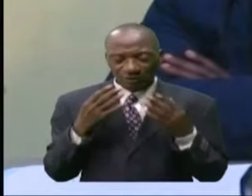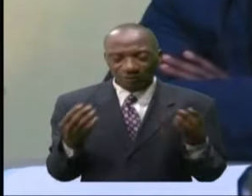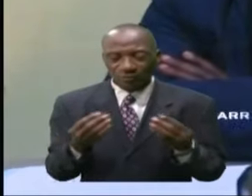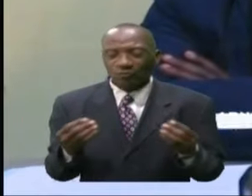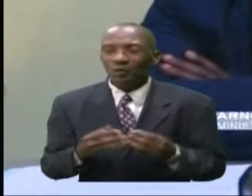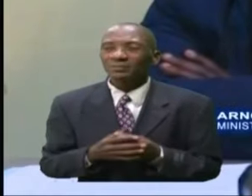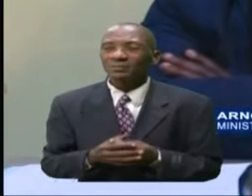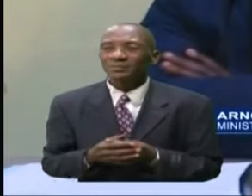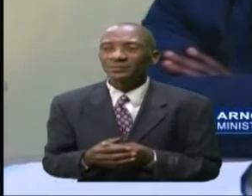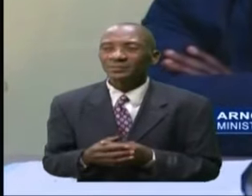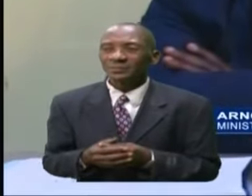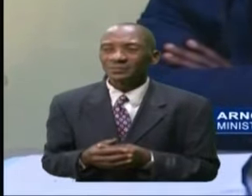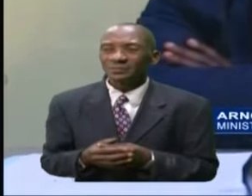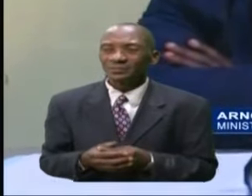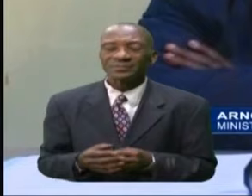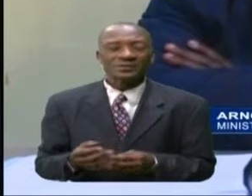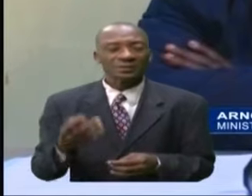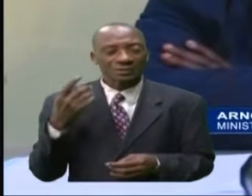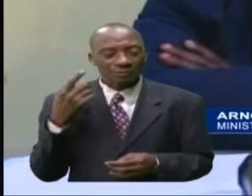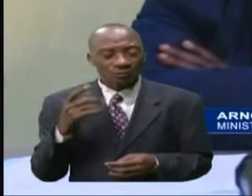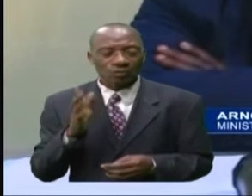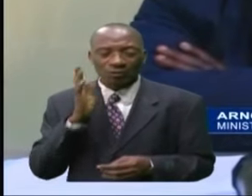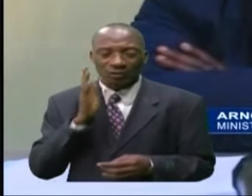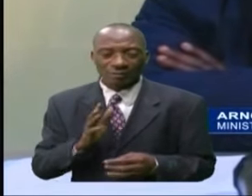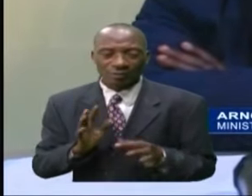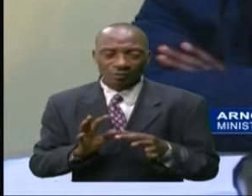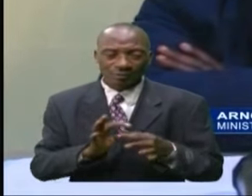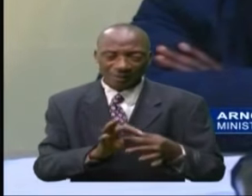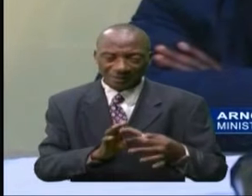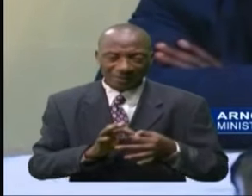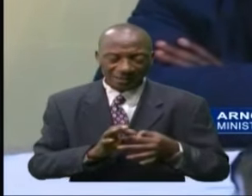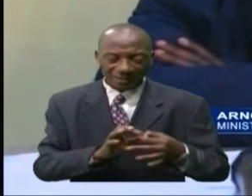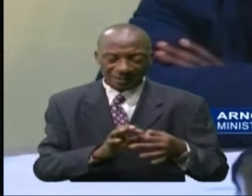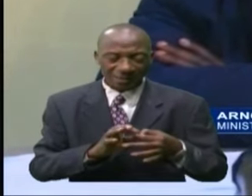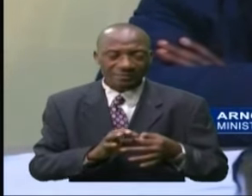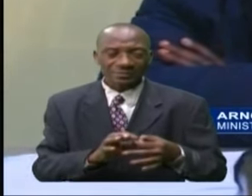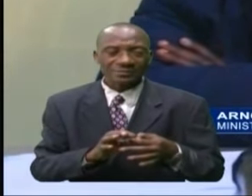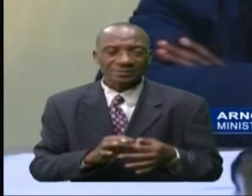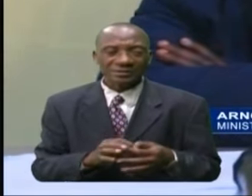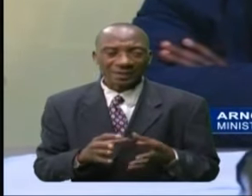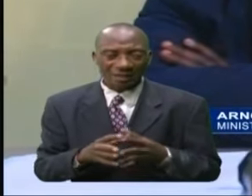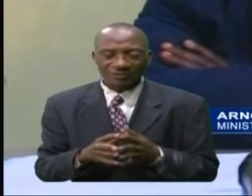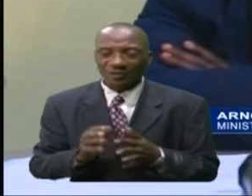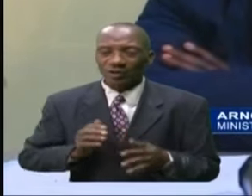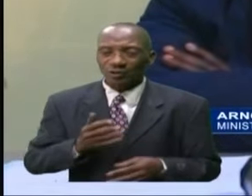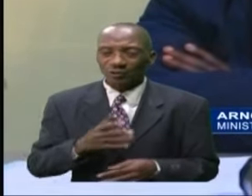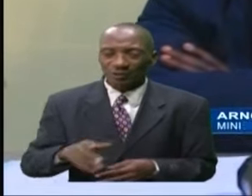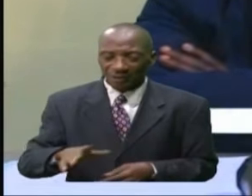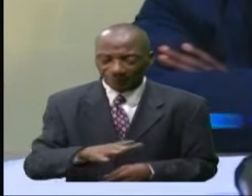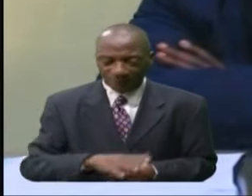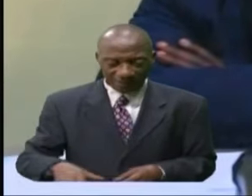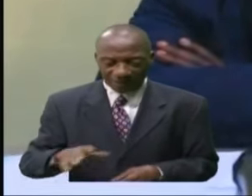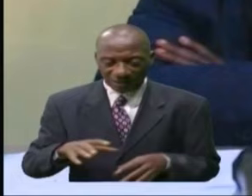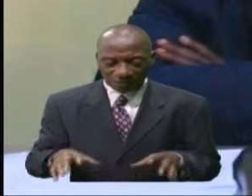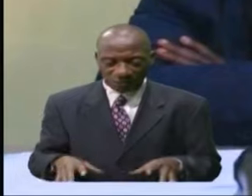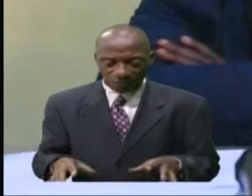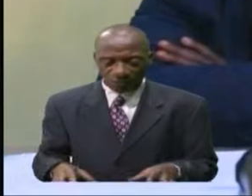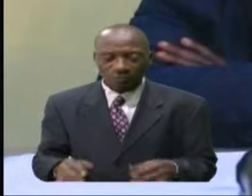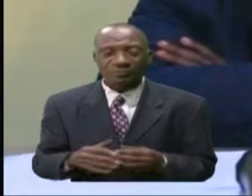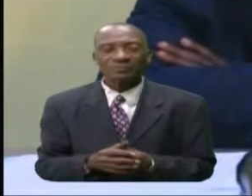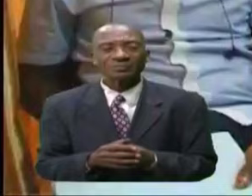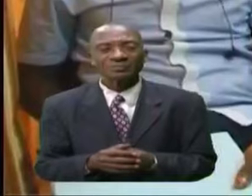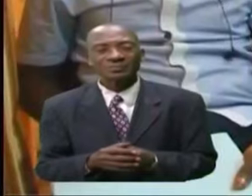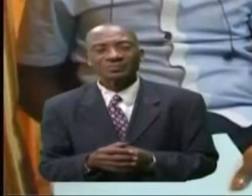Dans le cadre du partenariat PU 2002-2026 pour la République démocratique du Congo de la Banque